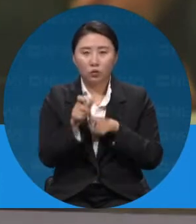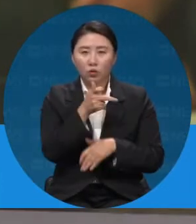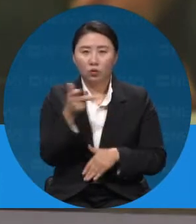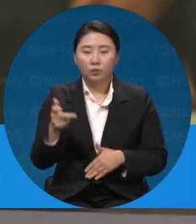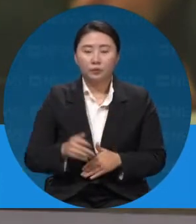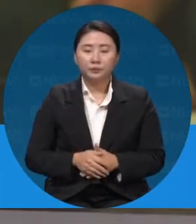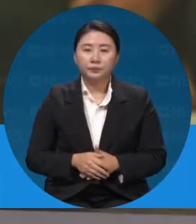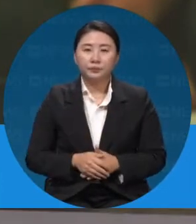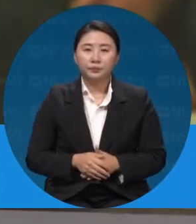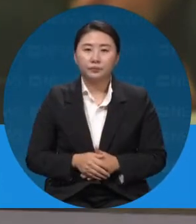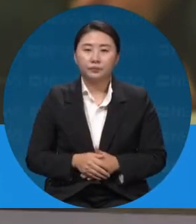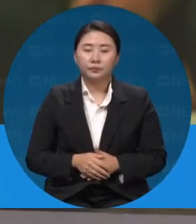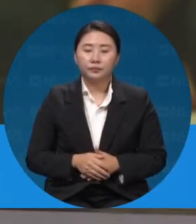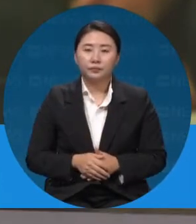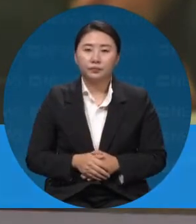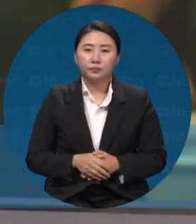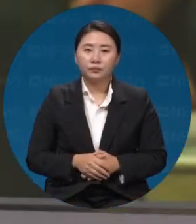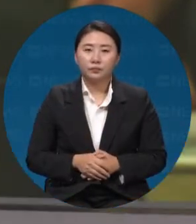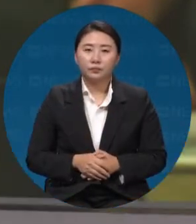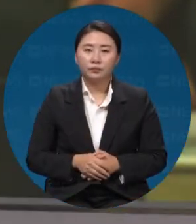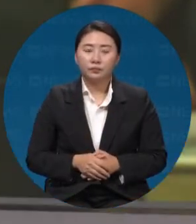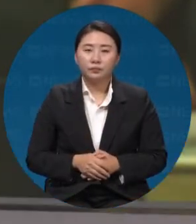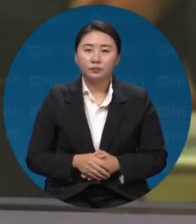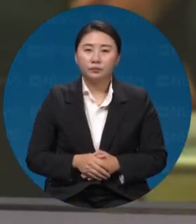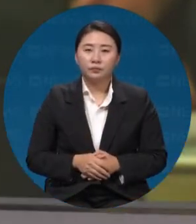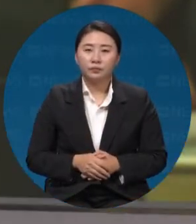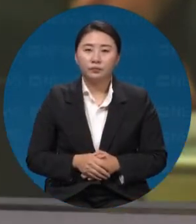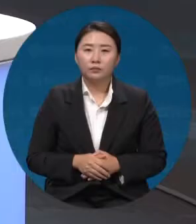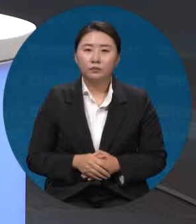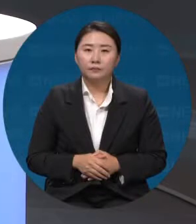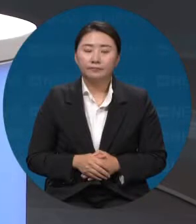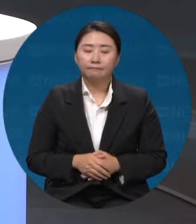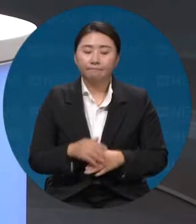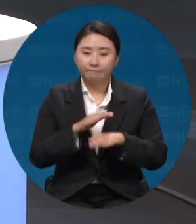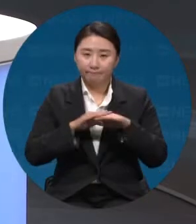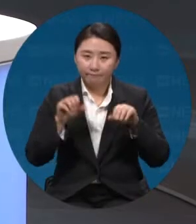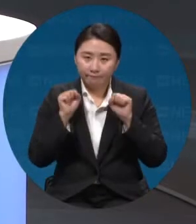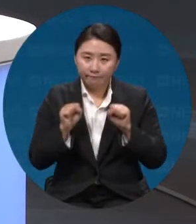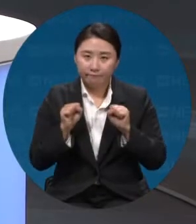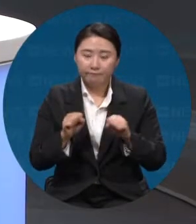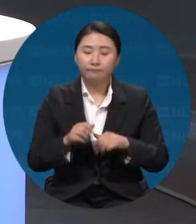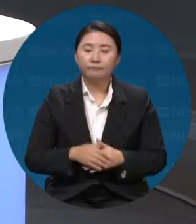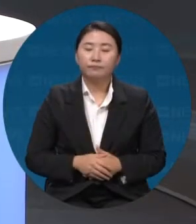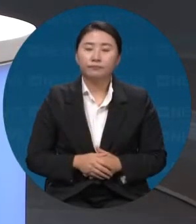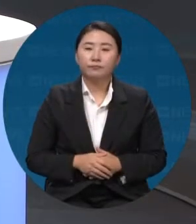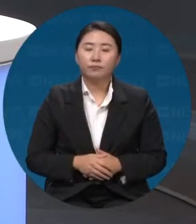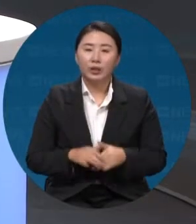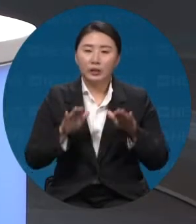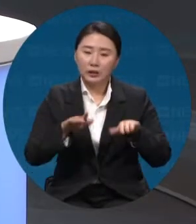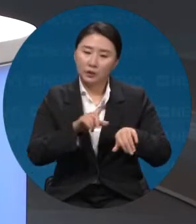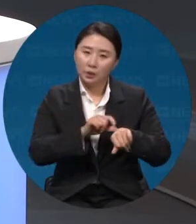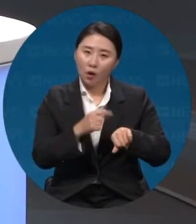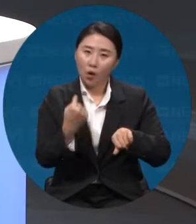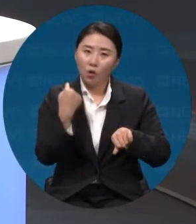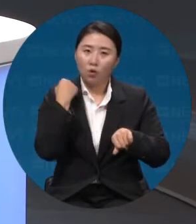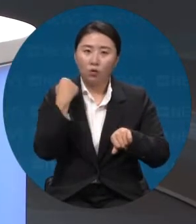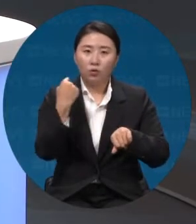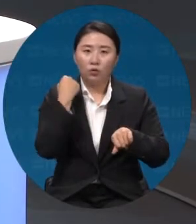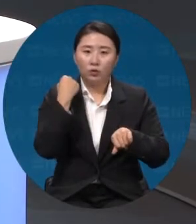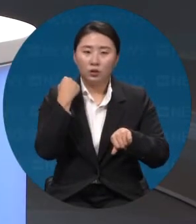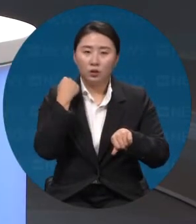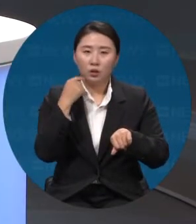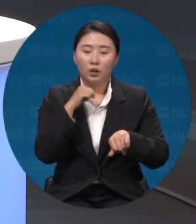않습니다 글로벌 뉴스 브리핑 에서 자세히 살펴보죠 자서 소리가 안녕하세요 야 제 1회 어혈 지식적으로 이제 어제 에